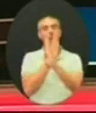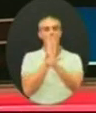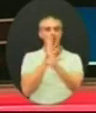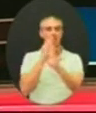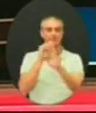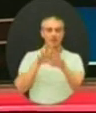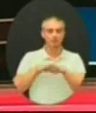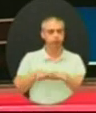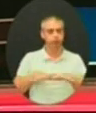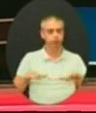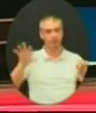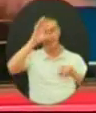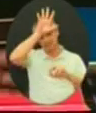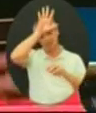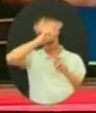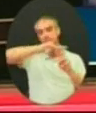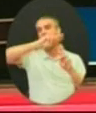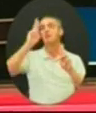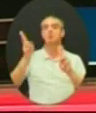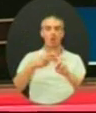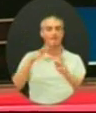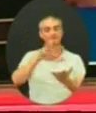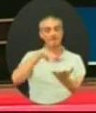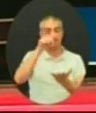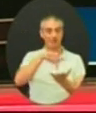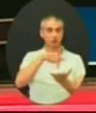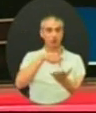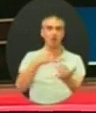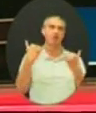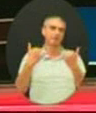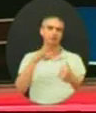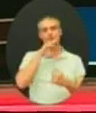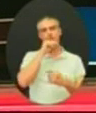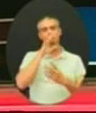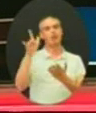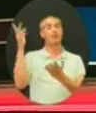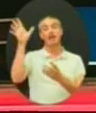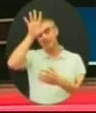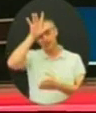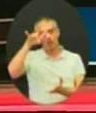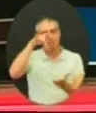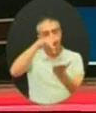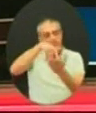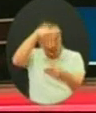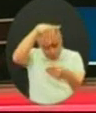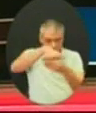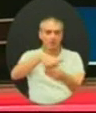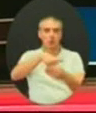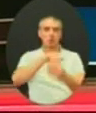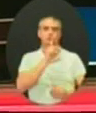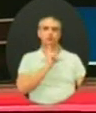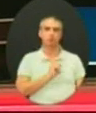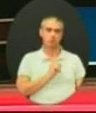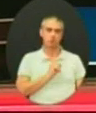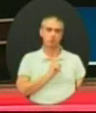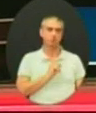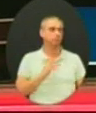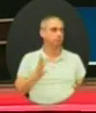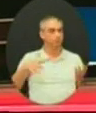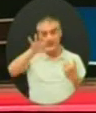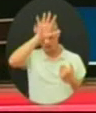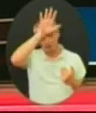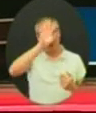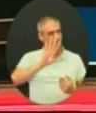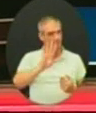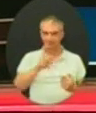ועל הפריסה האיראנית הגלובלית והאזורית, ועכשיו הוא מדבר על הנוכחות האיראנית בסוריה. איראן